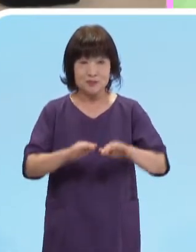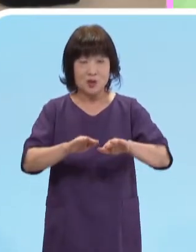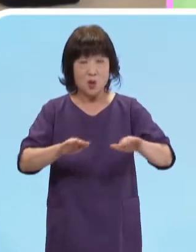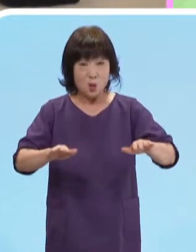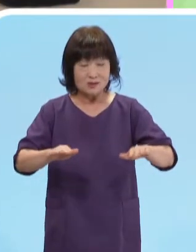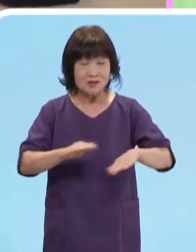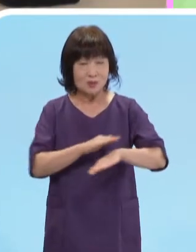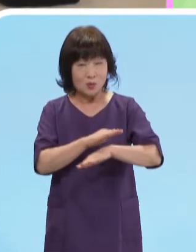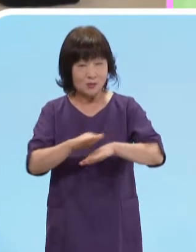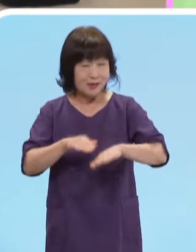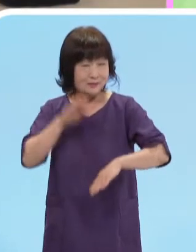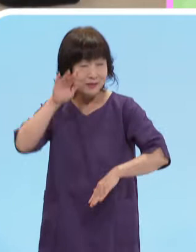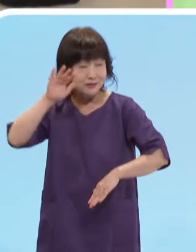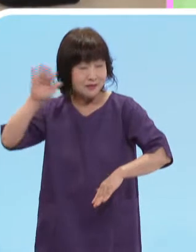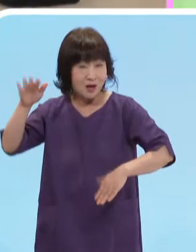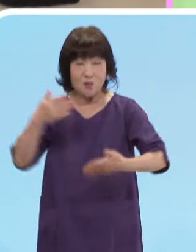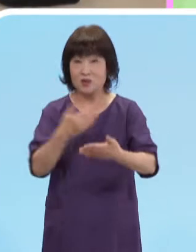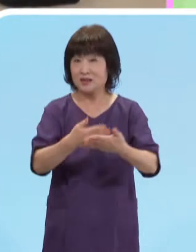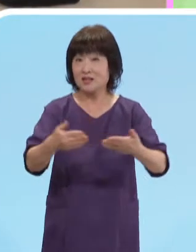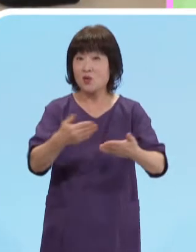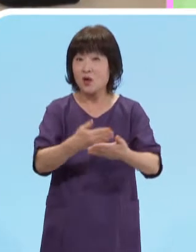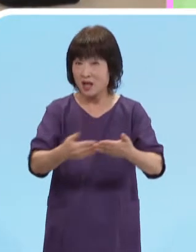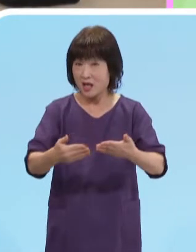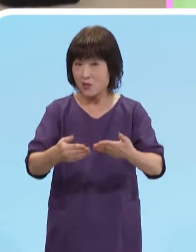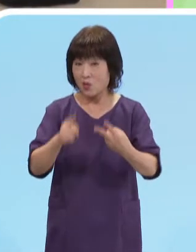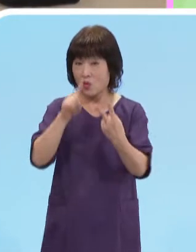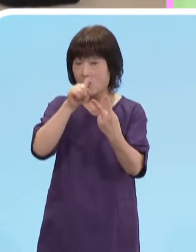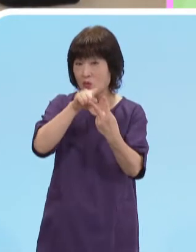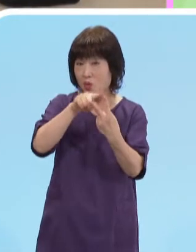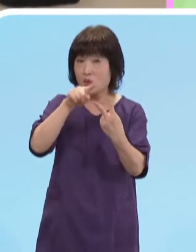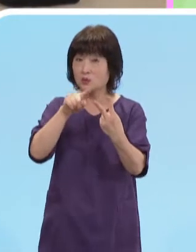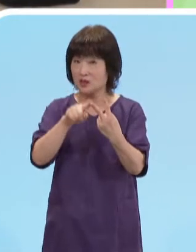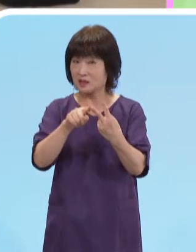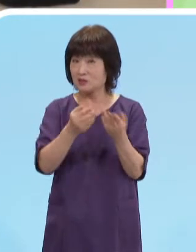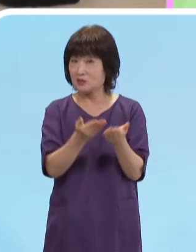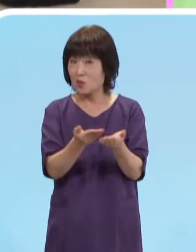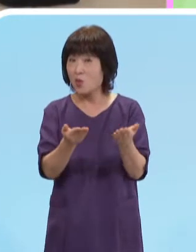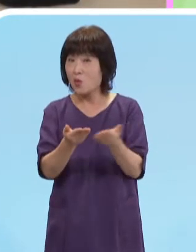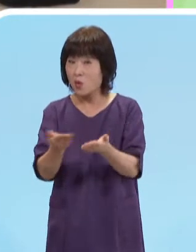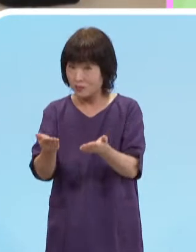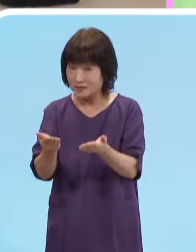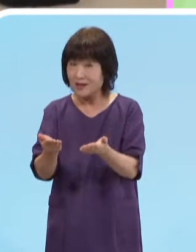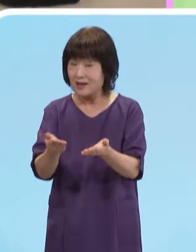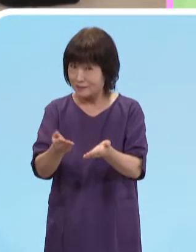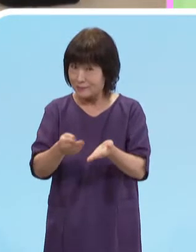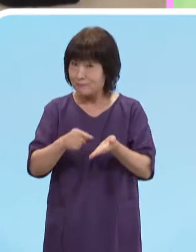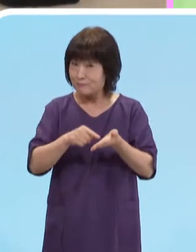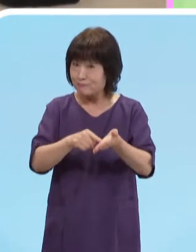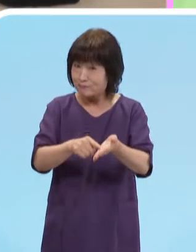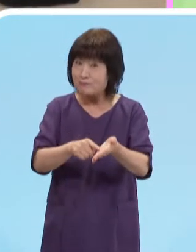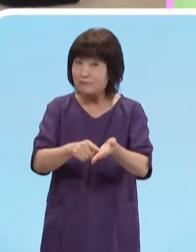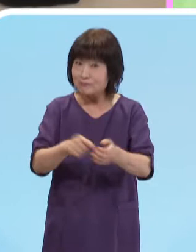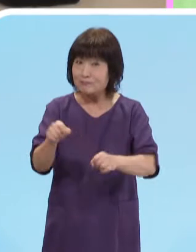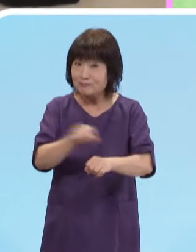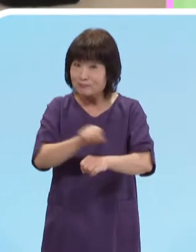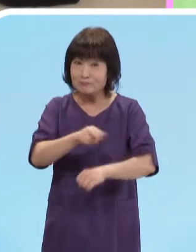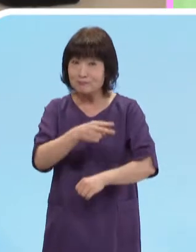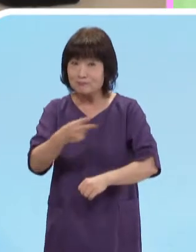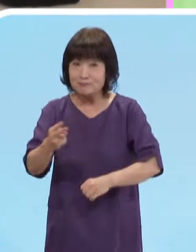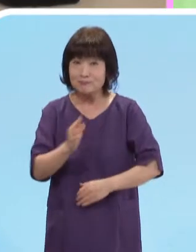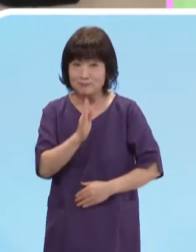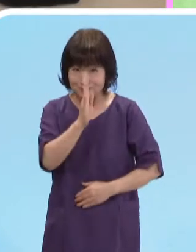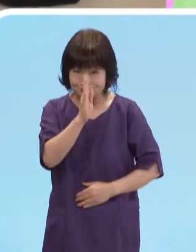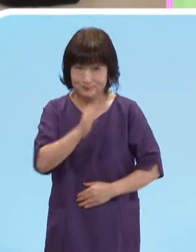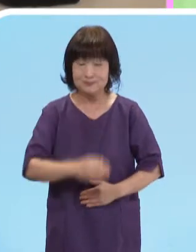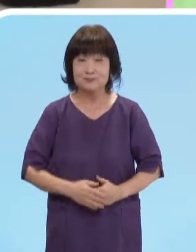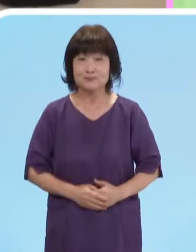お子さんの大切な思い出の絵をエソラワークスやパティスリーニルバーナで特別なものに大変身させてみ